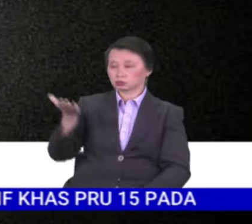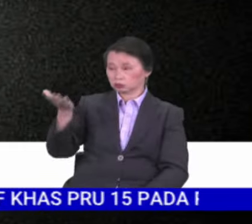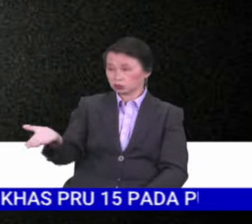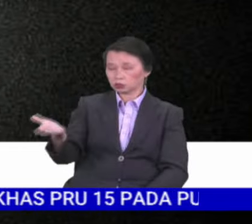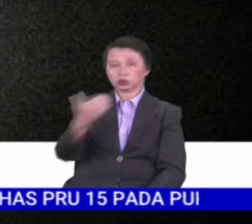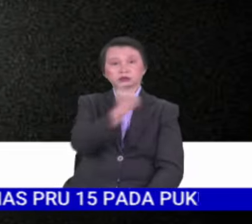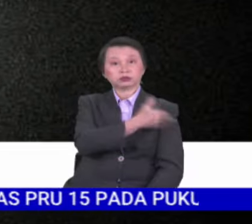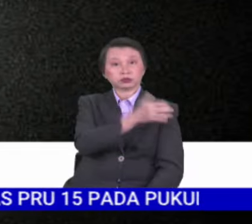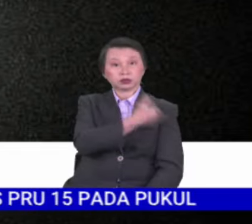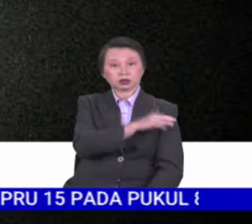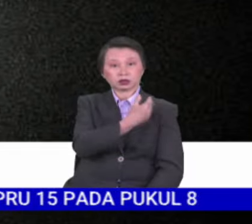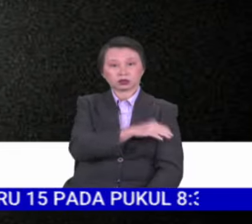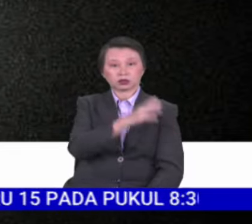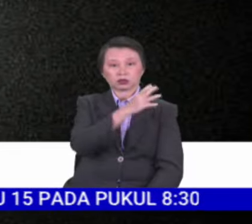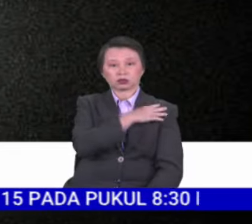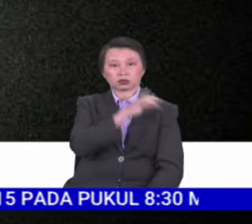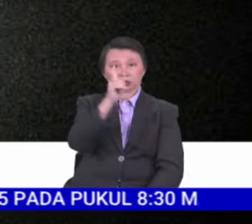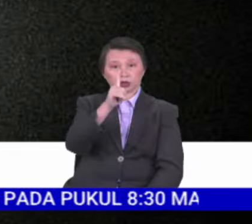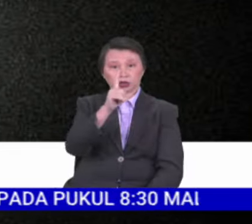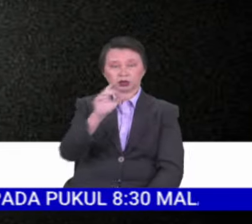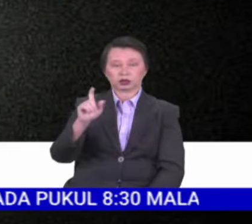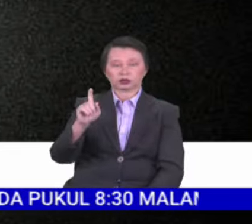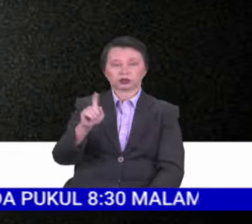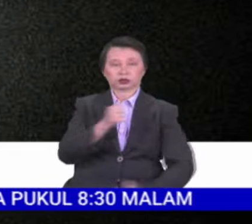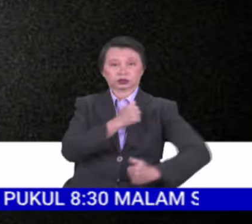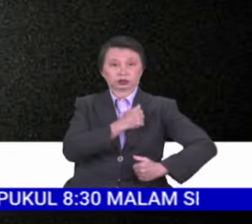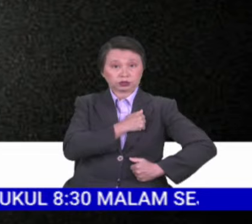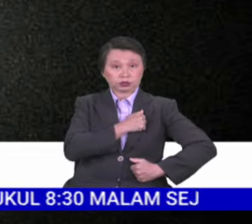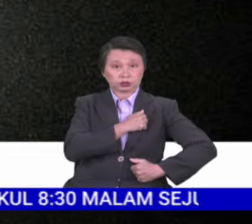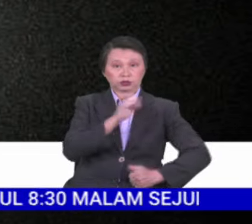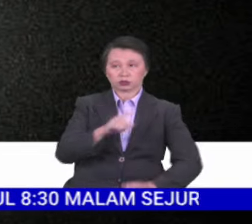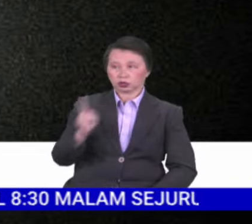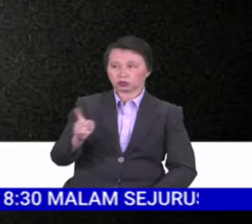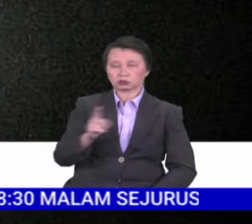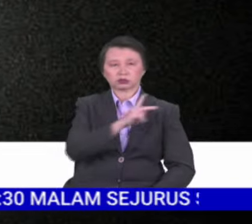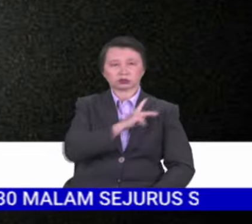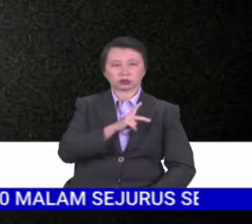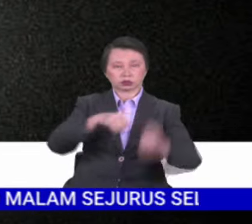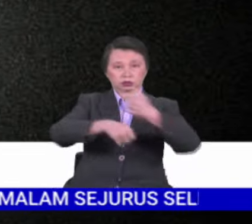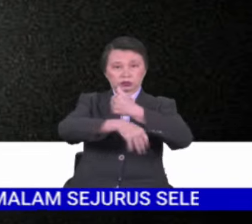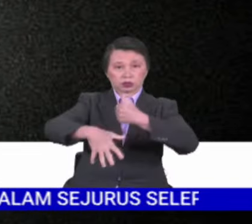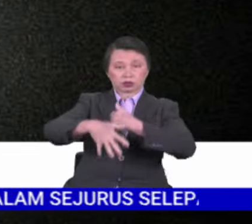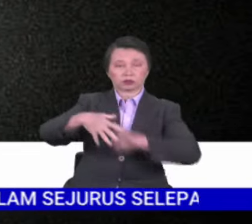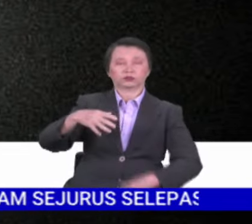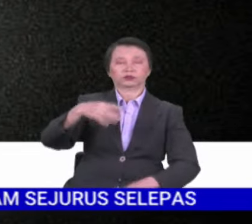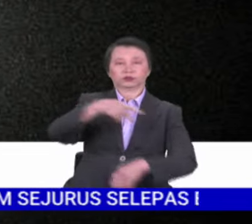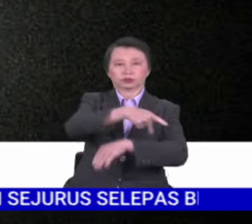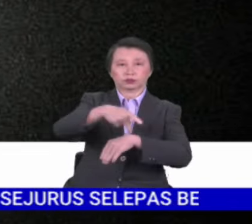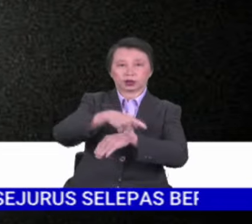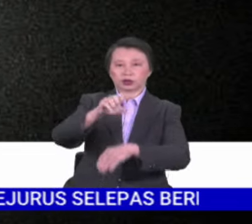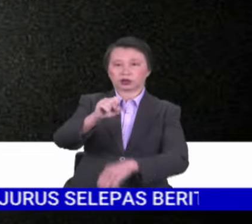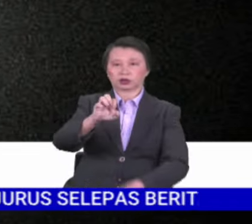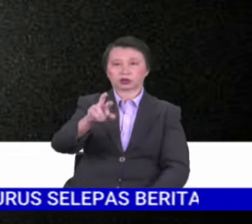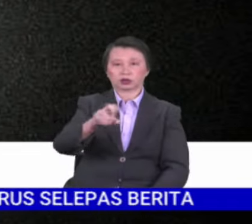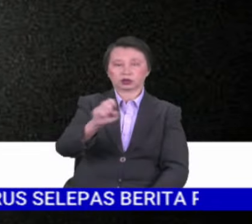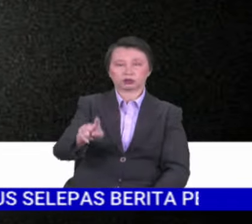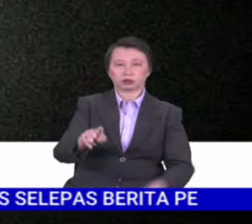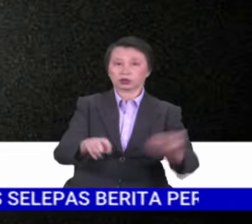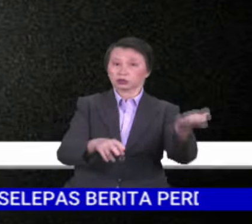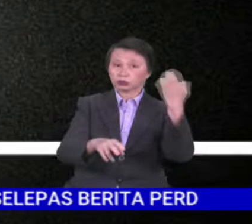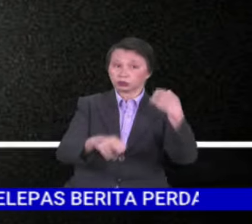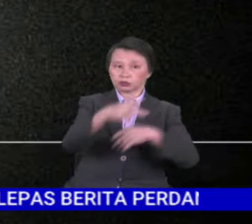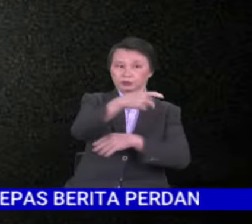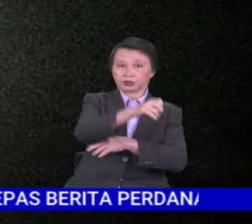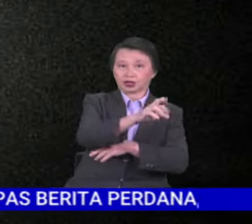merupakan bekas pegawai Waran 1 Angkatan Tentera Malaysia dan Ketua Cabang Keadilan Padang Surai. Pada PRU14